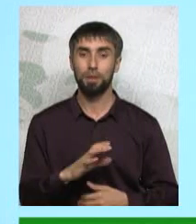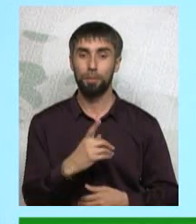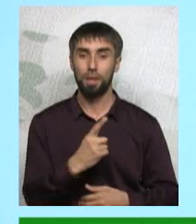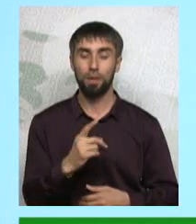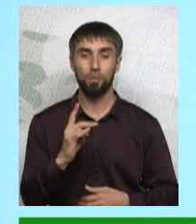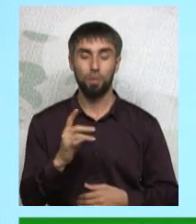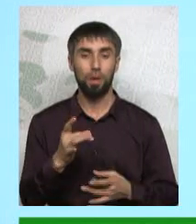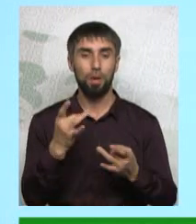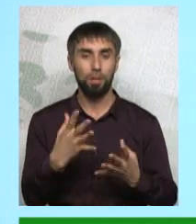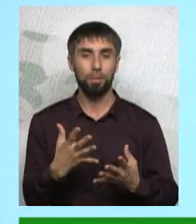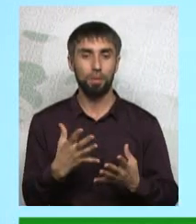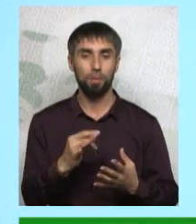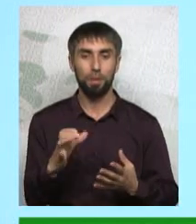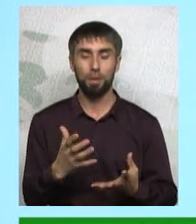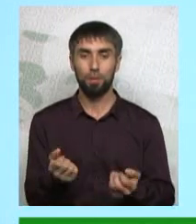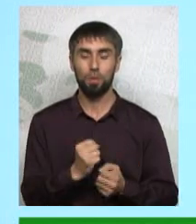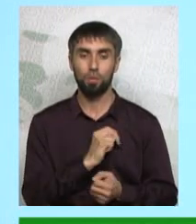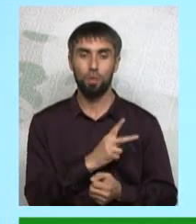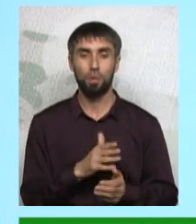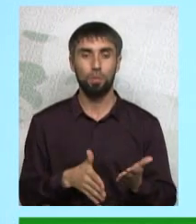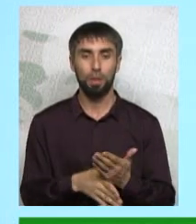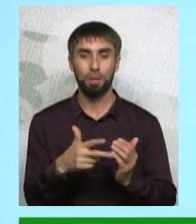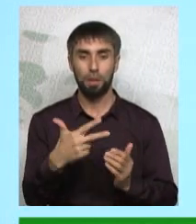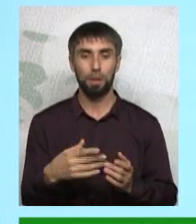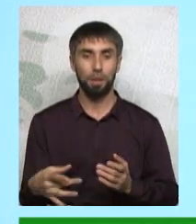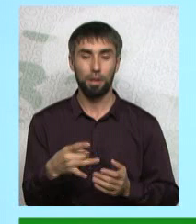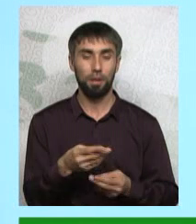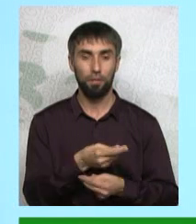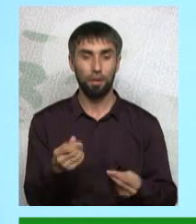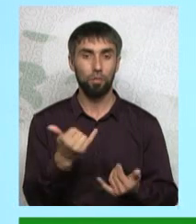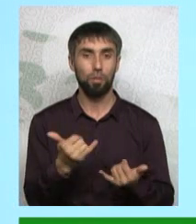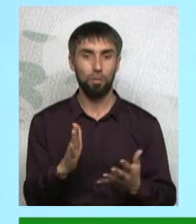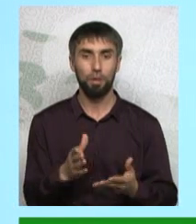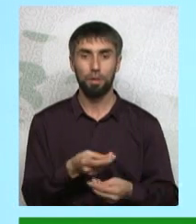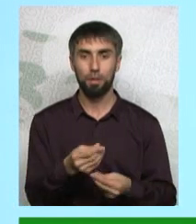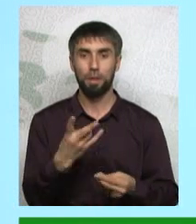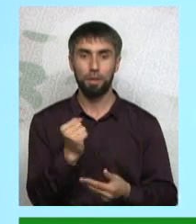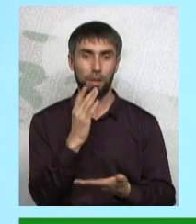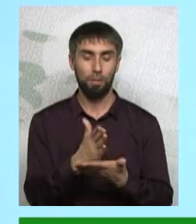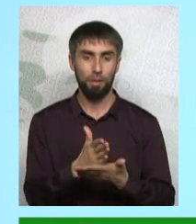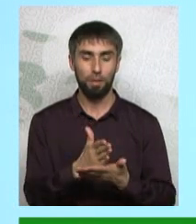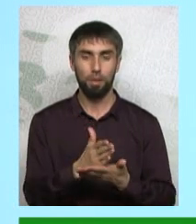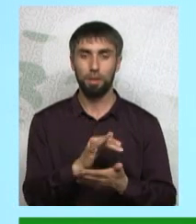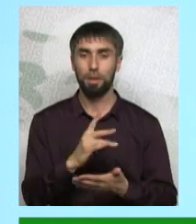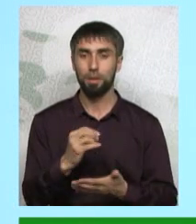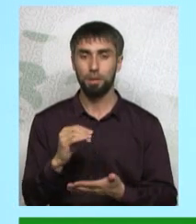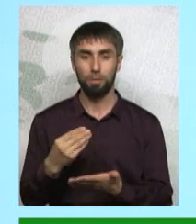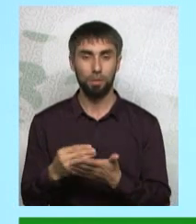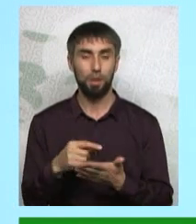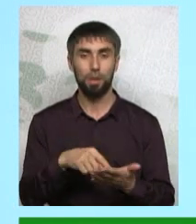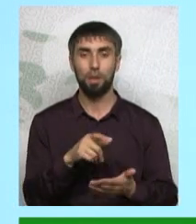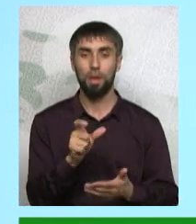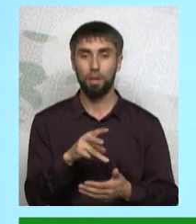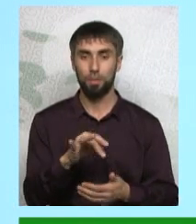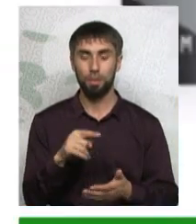ноября упрощается процесс получения соцпомощи. Порядка 30 региональных выплат теперь будут перечисляться напрямую из бюджета на карту МИР.